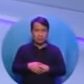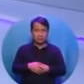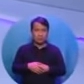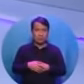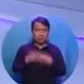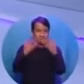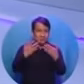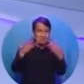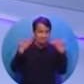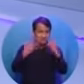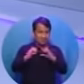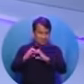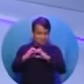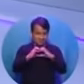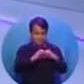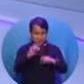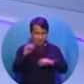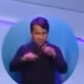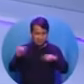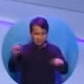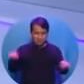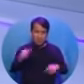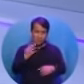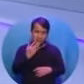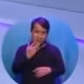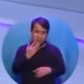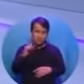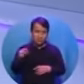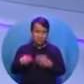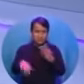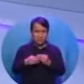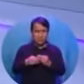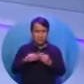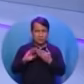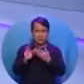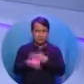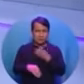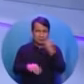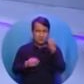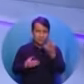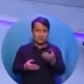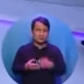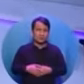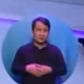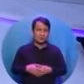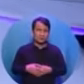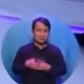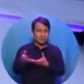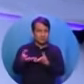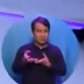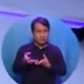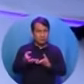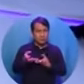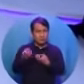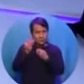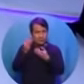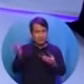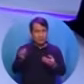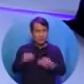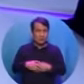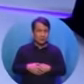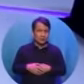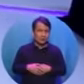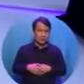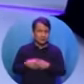smiley, puso, iba-ibang kulay, technicolor, ika nga. Okay. Gusto ko yung, wala ba nakalagay lugar dyan?